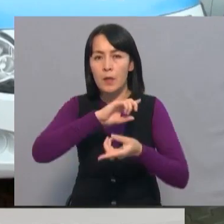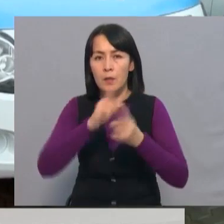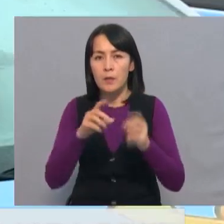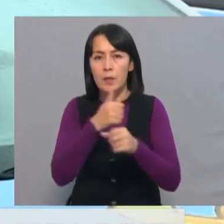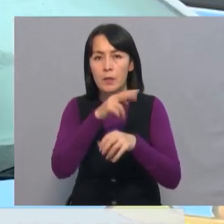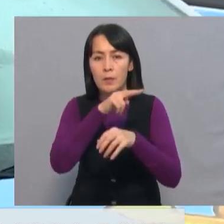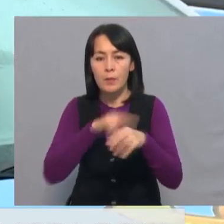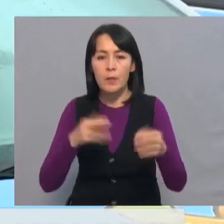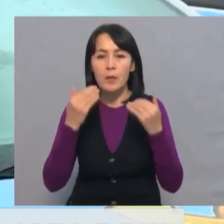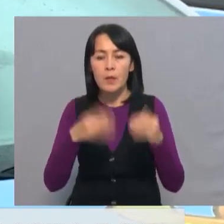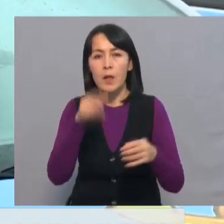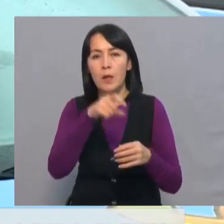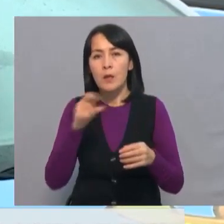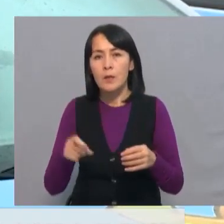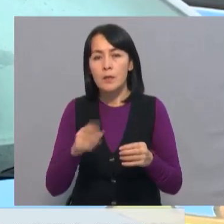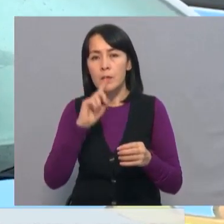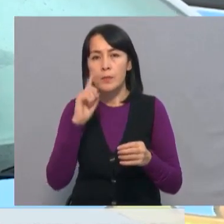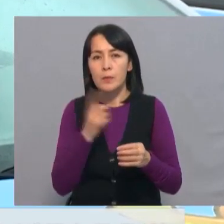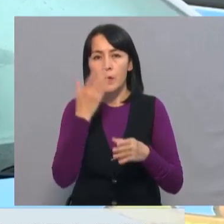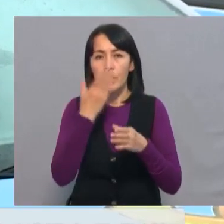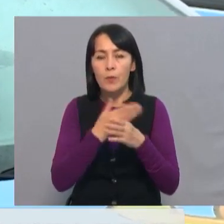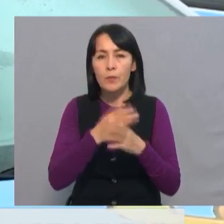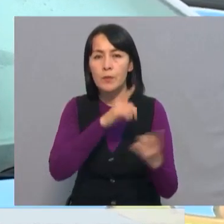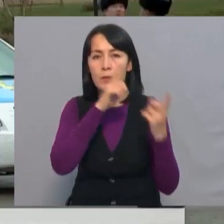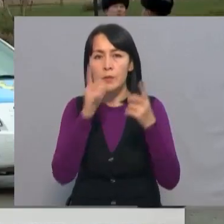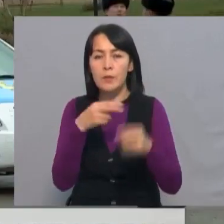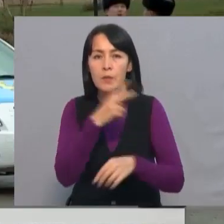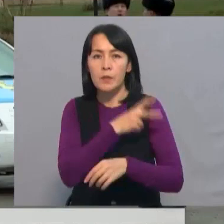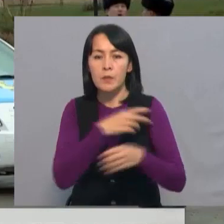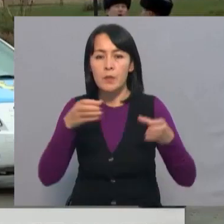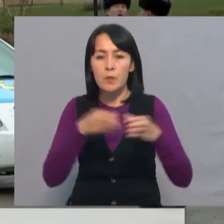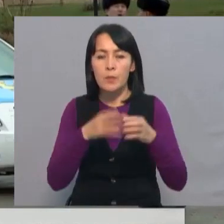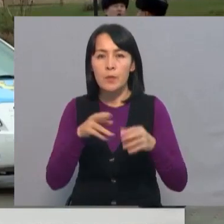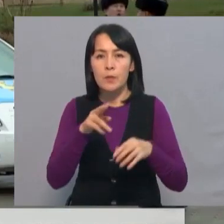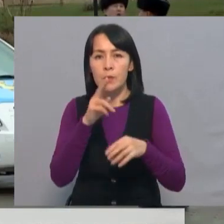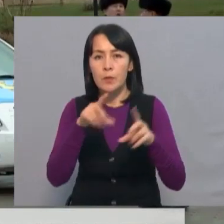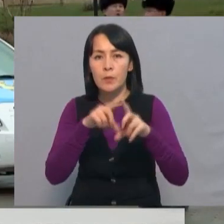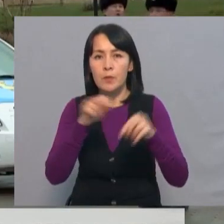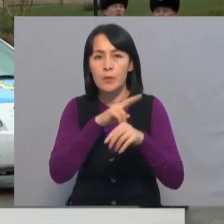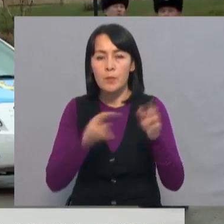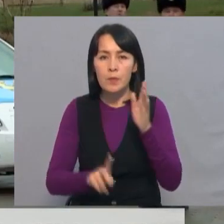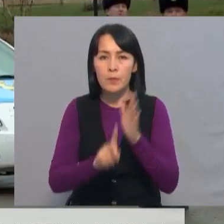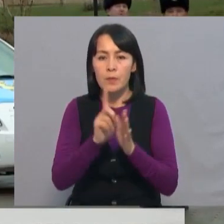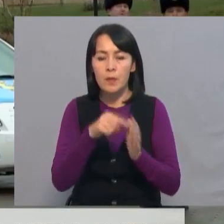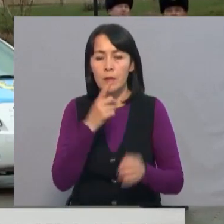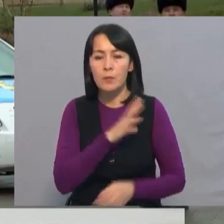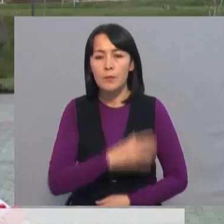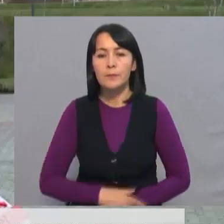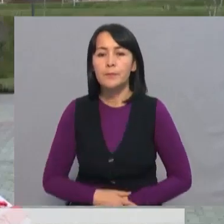қаланың бас полицейі тұрғындарға алғаш болып көмекке жететін кезекші бөлімдер мен учаскелік бөлімшелерден бастаған